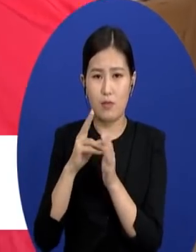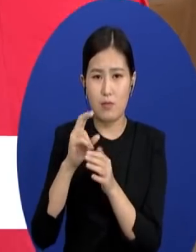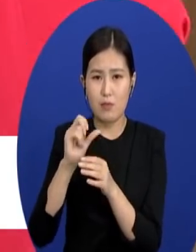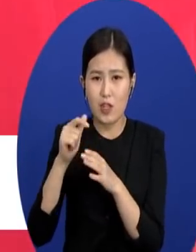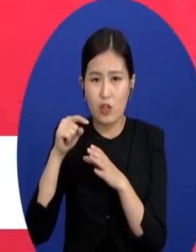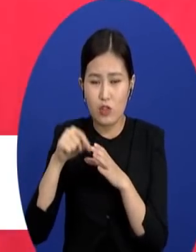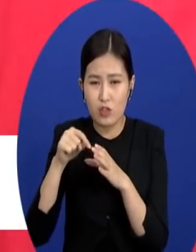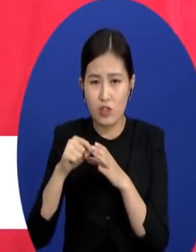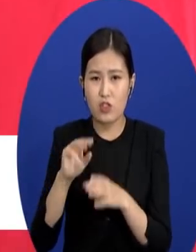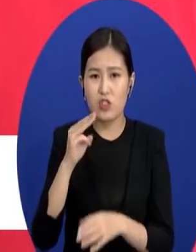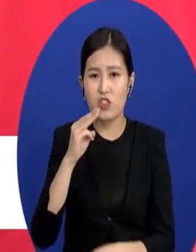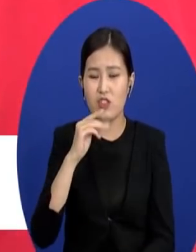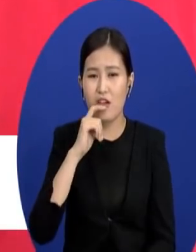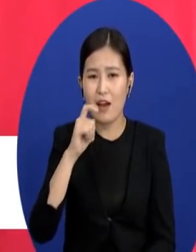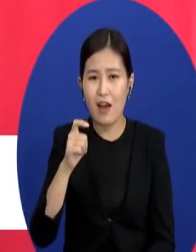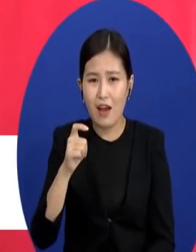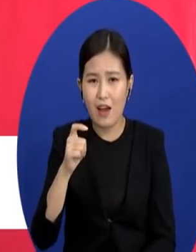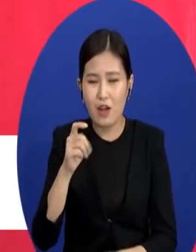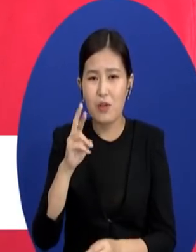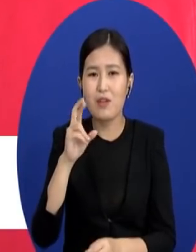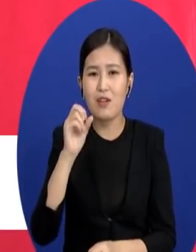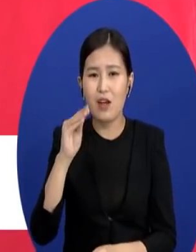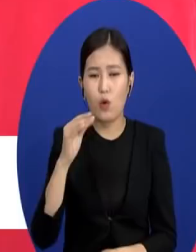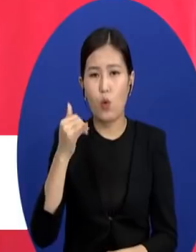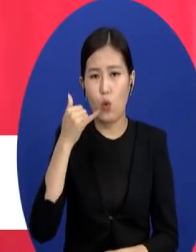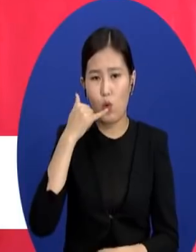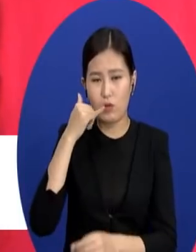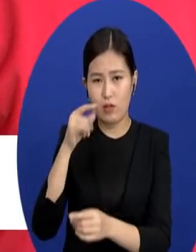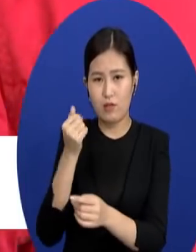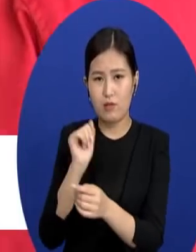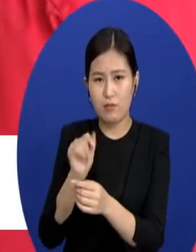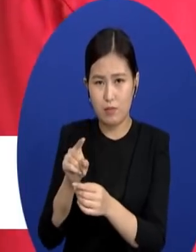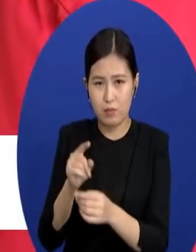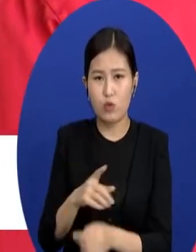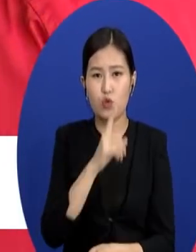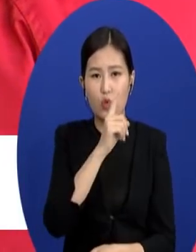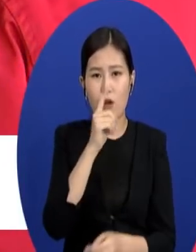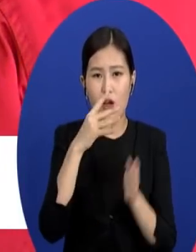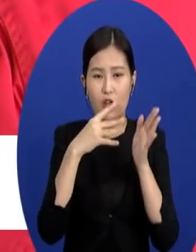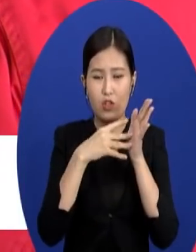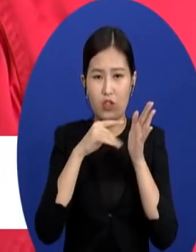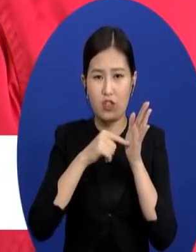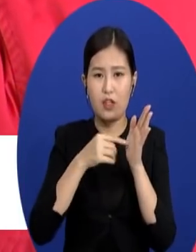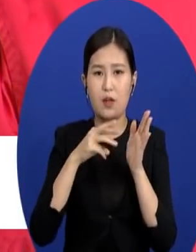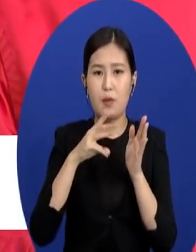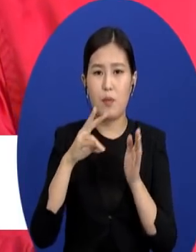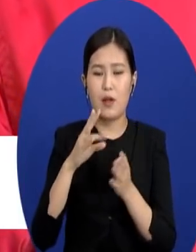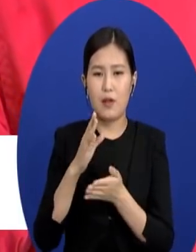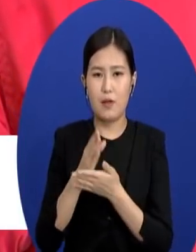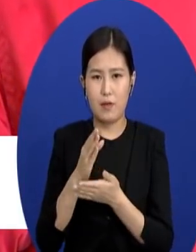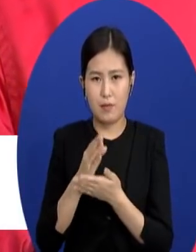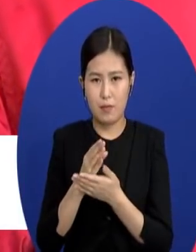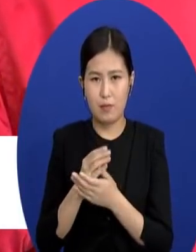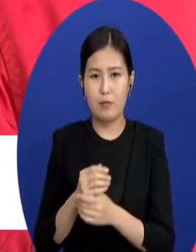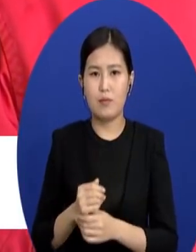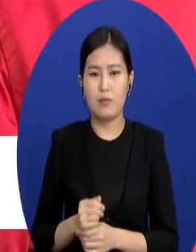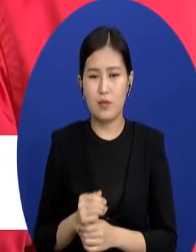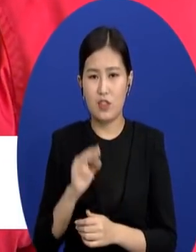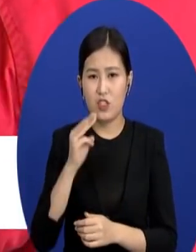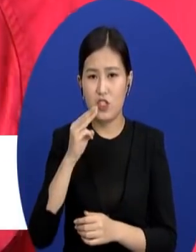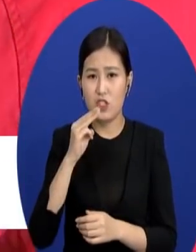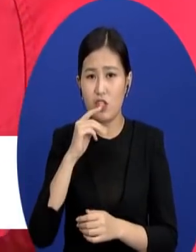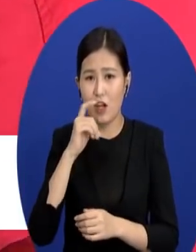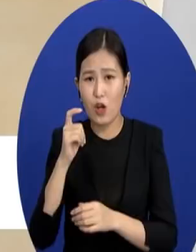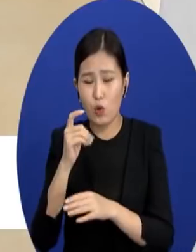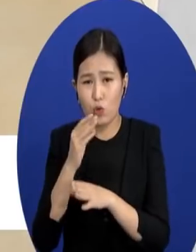Шинжилгээний хариу 119 цагийн мэн болоод утсын чинь дугаар дээр очино. Шинжилгээний хариу гарснаас хойш 48 цагийн дотор орон нутг руу буцах хэрэгтэй байгаа шээ. За